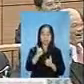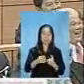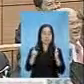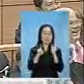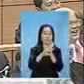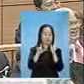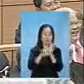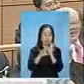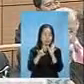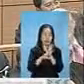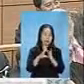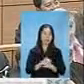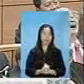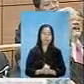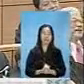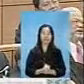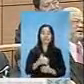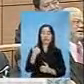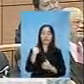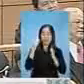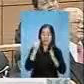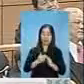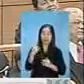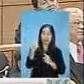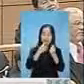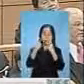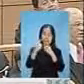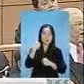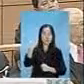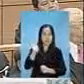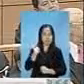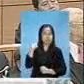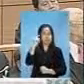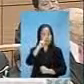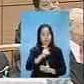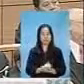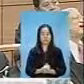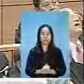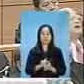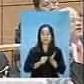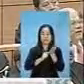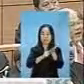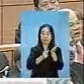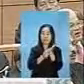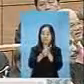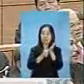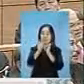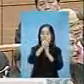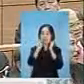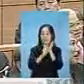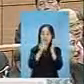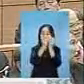ายมีคนถามกันมากในสภานี้ว่าการยื่นแก้ไขรัฐธรรมนูญค